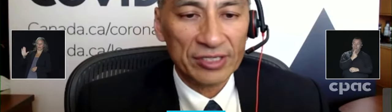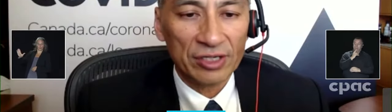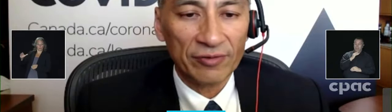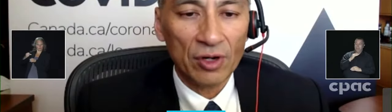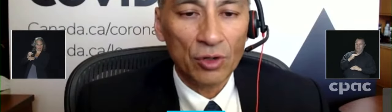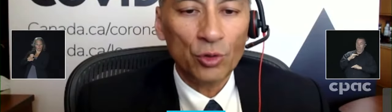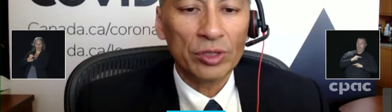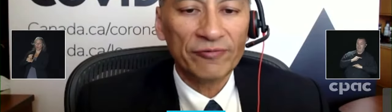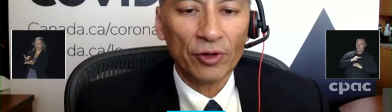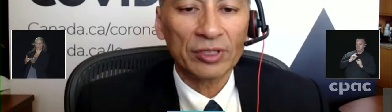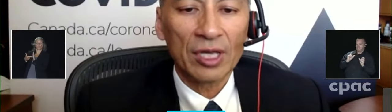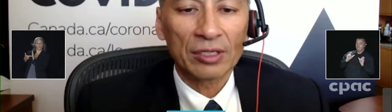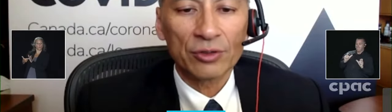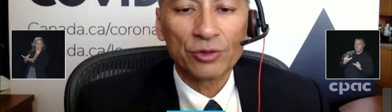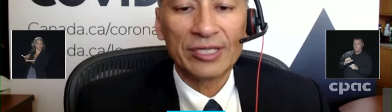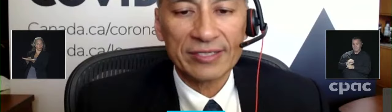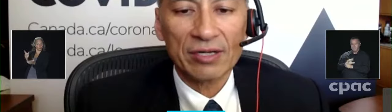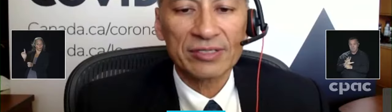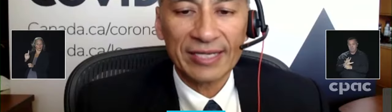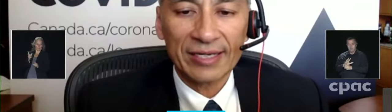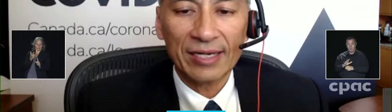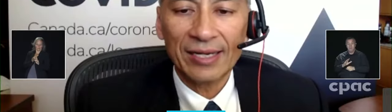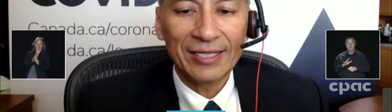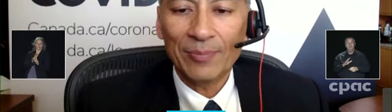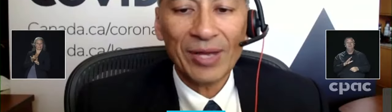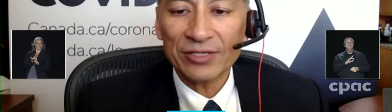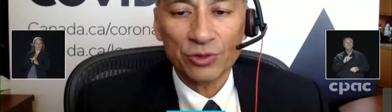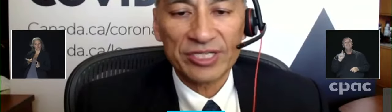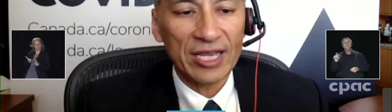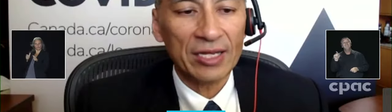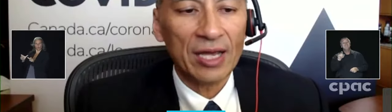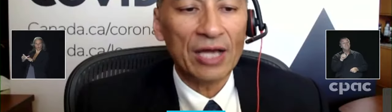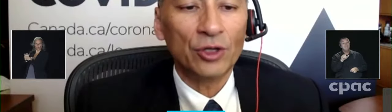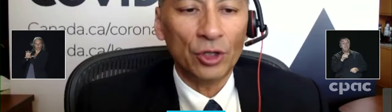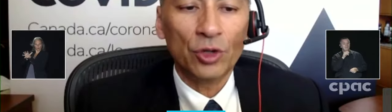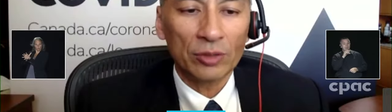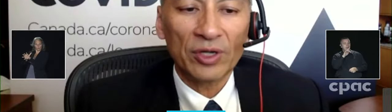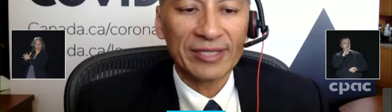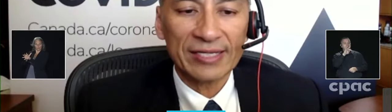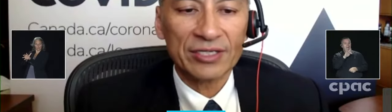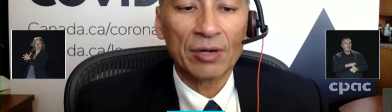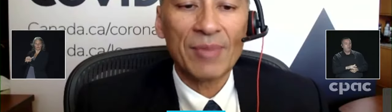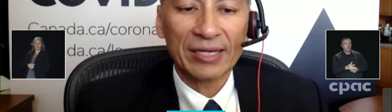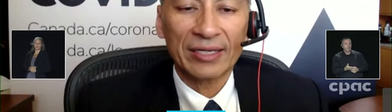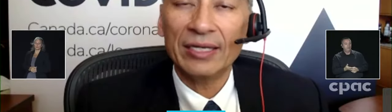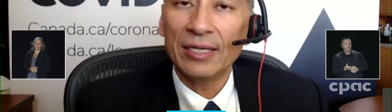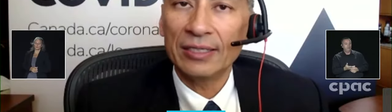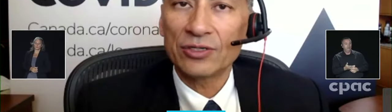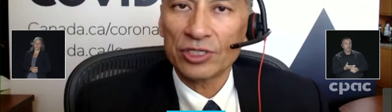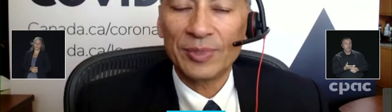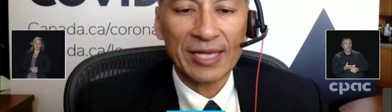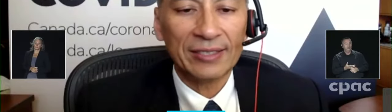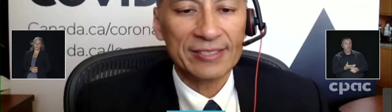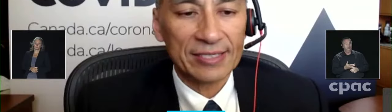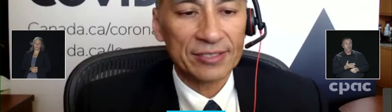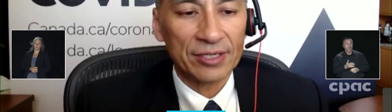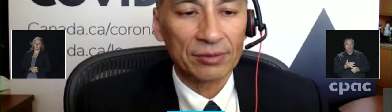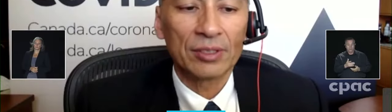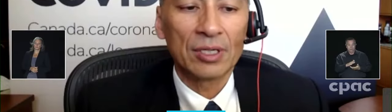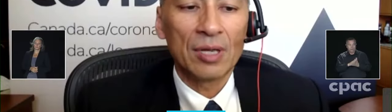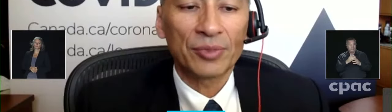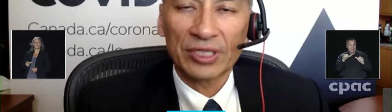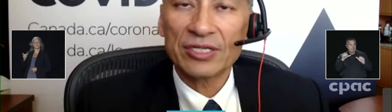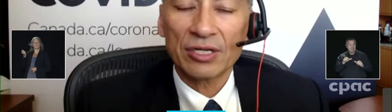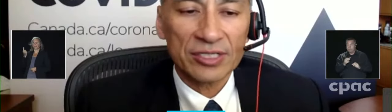la COVID-19 où une forte recrudescence des cas n'est pas associée à une augmentation marquée des